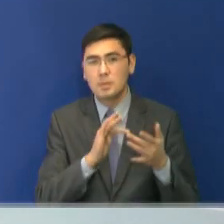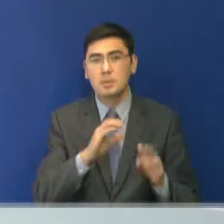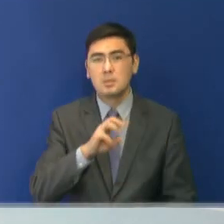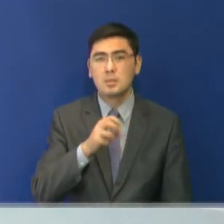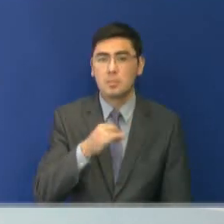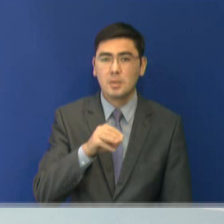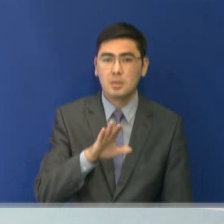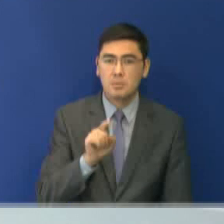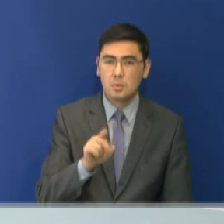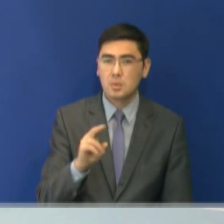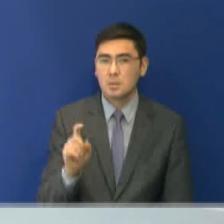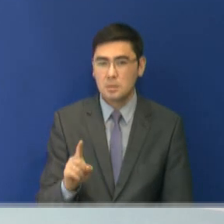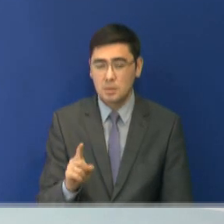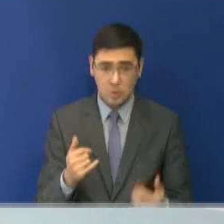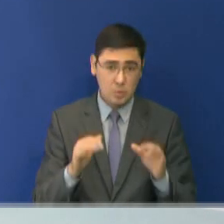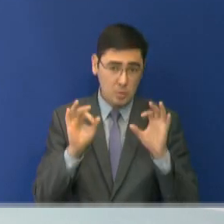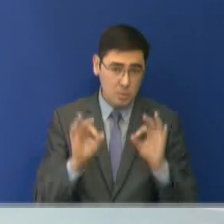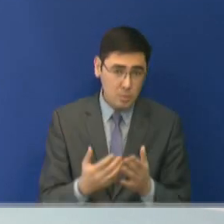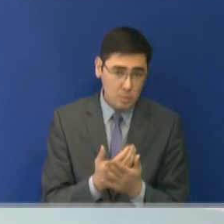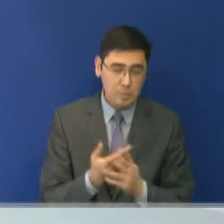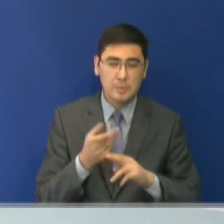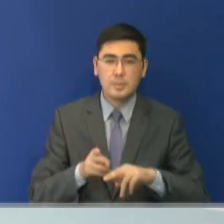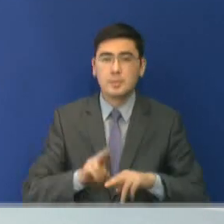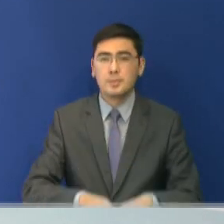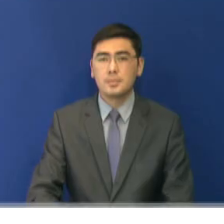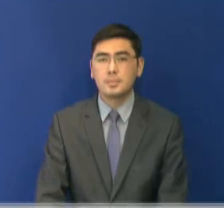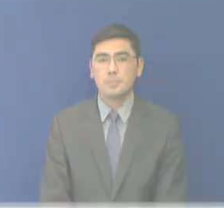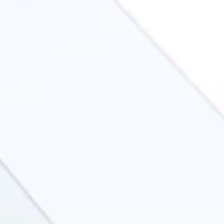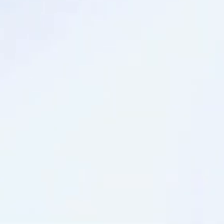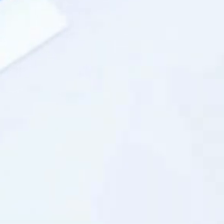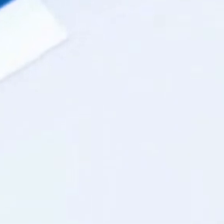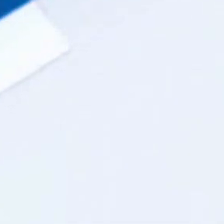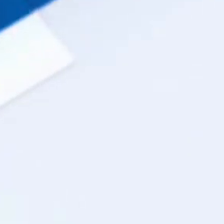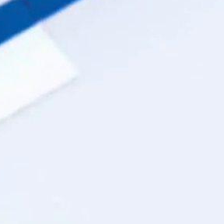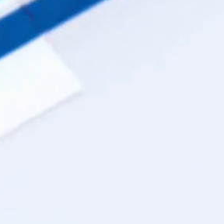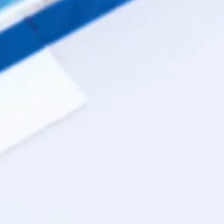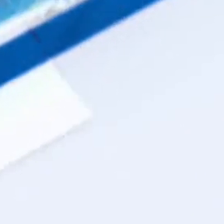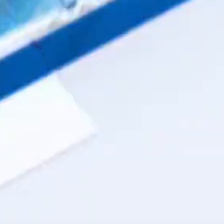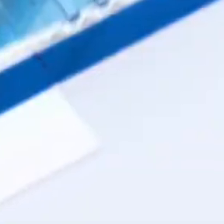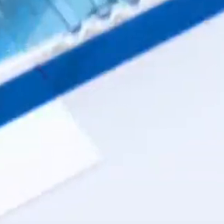нашем сайте semeitv.kz. А у нас на этом все. Берегите ближнего.